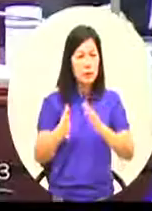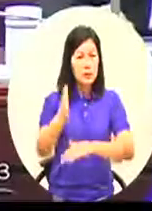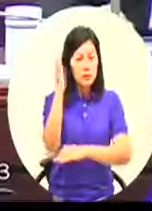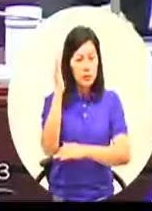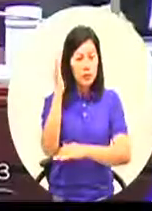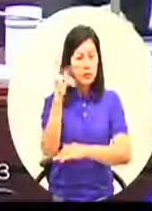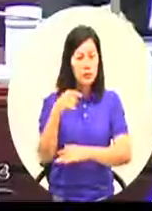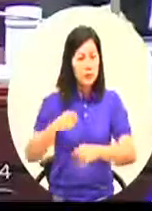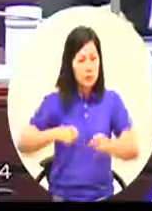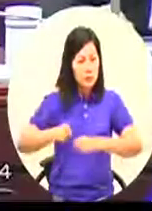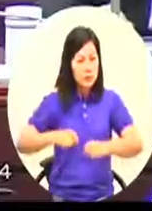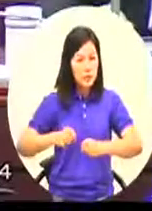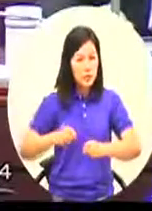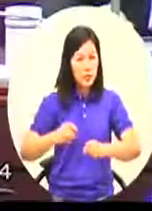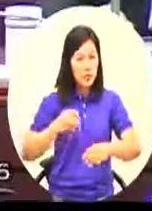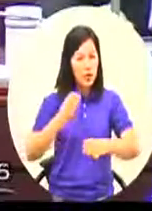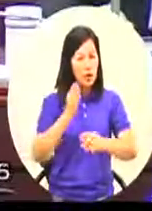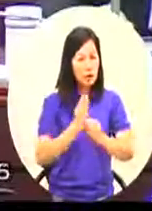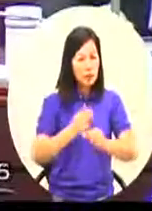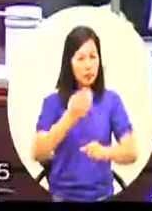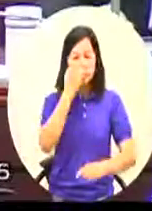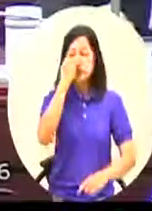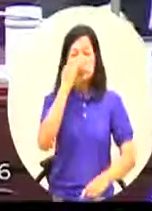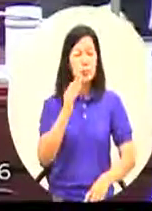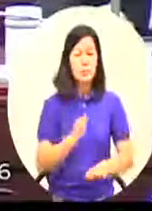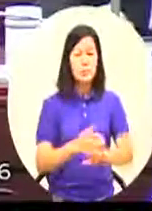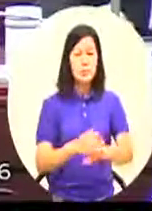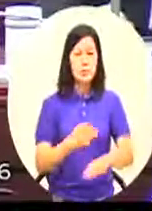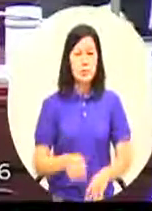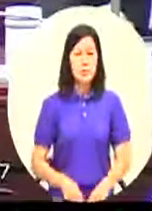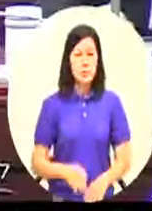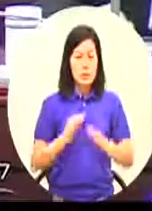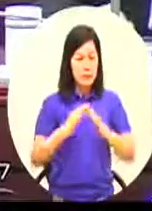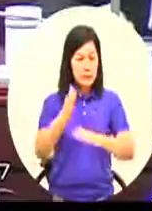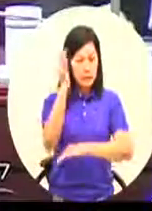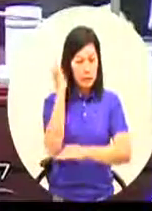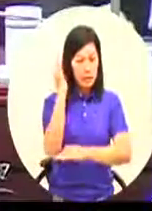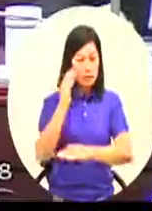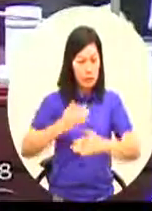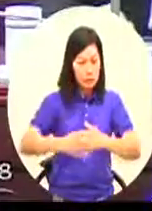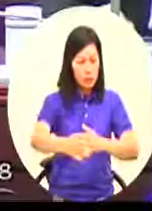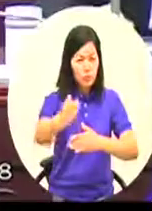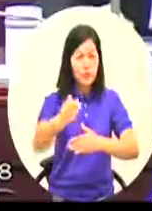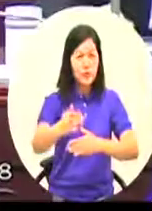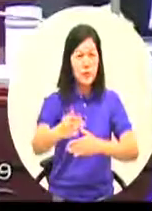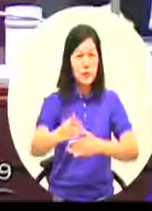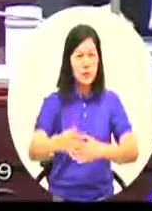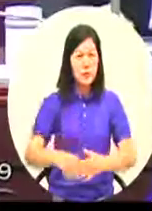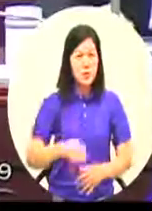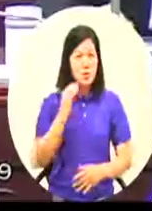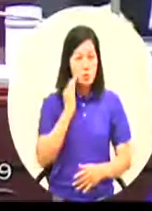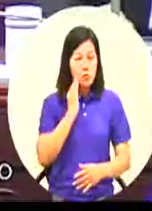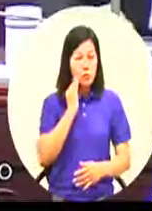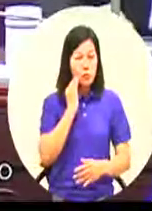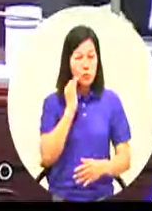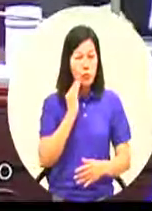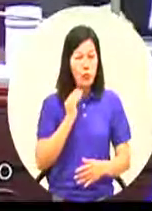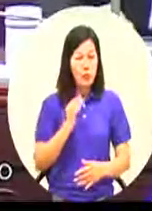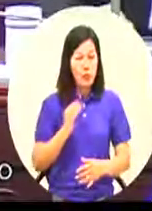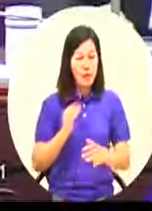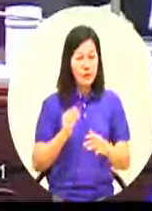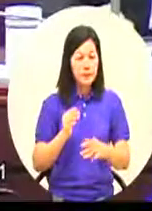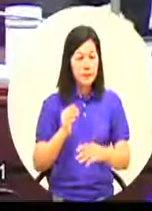行计划中的傲慢，而是说市府在这个过程之中缺少，如果没有让民